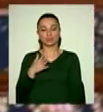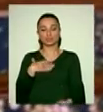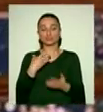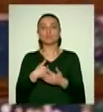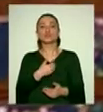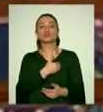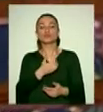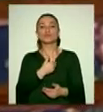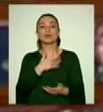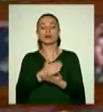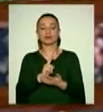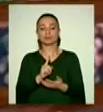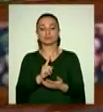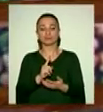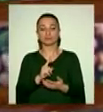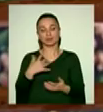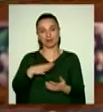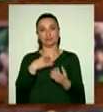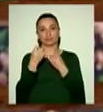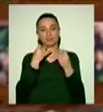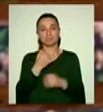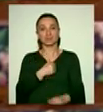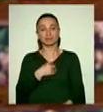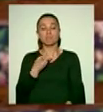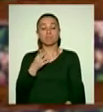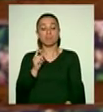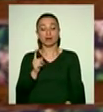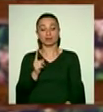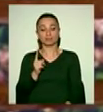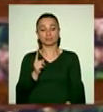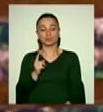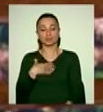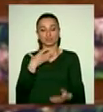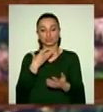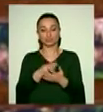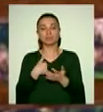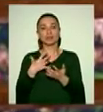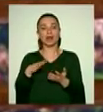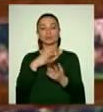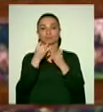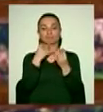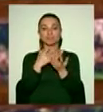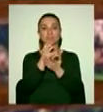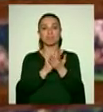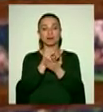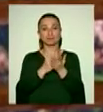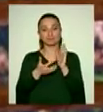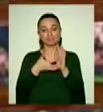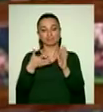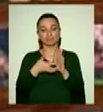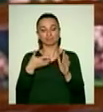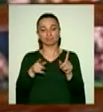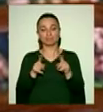ჩემი სურვილი იყო ველაპარაკოთ ქართულად, მაგრამ ჩემი ბაგაჟი ქართულად არ არის